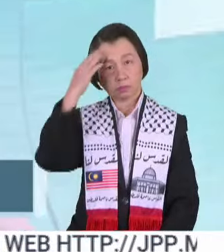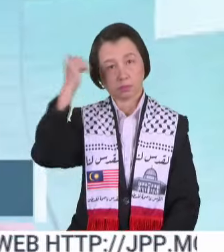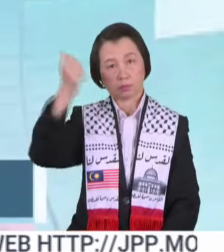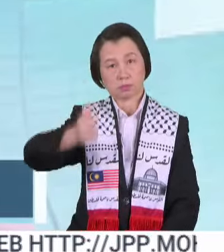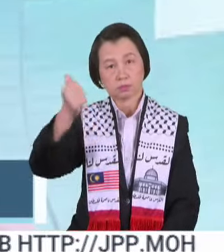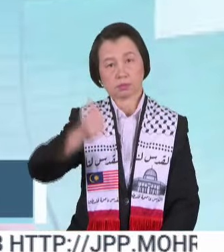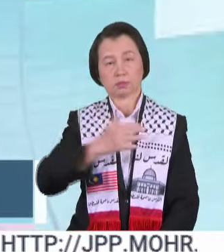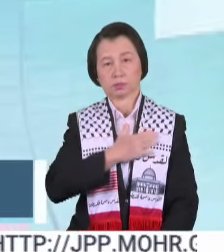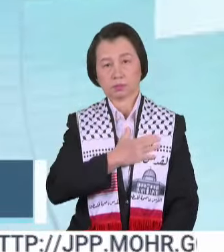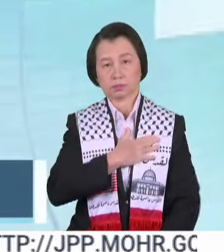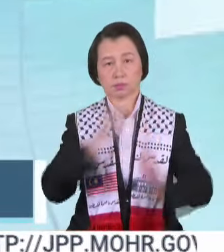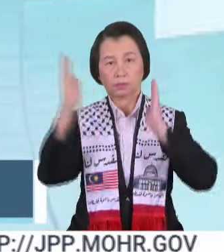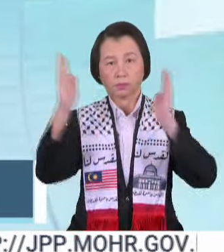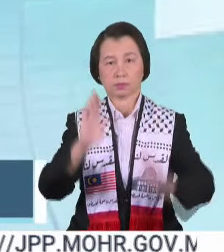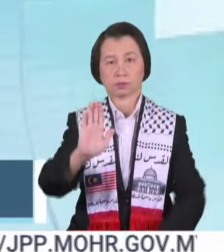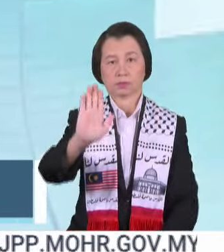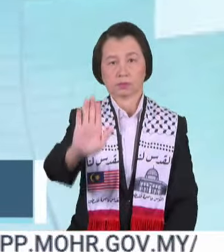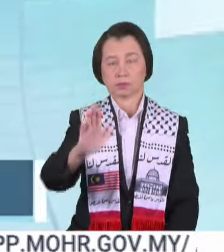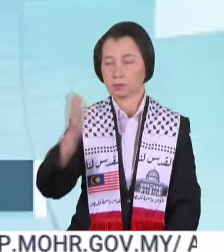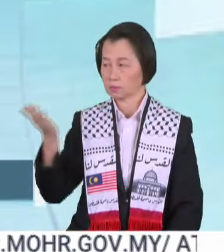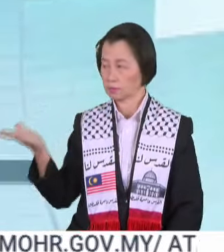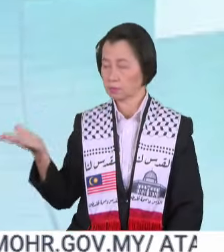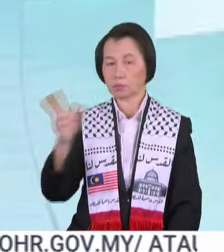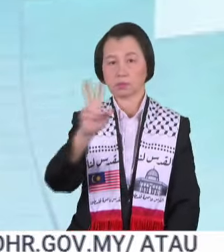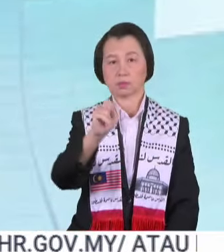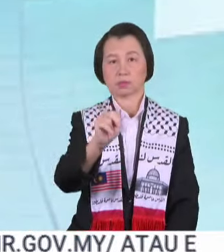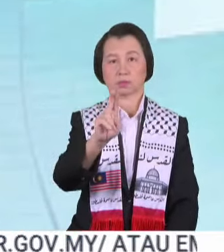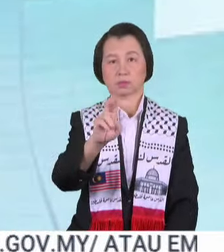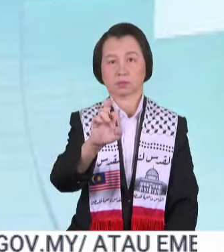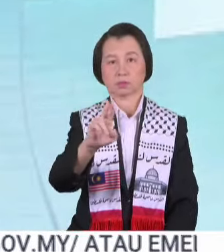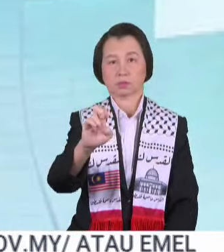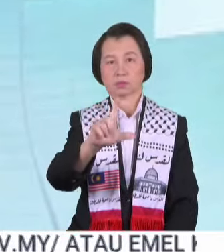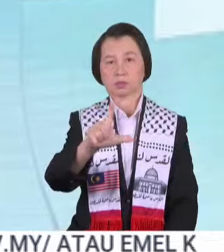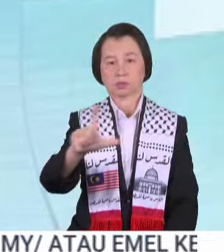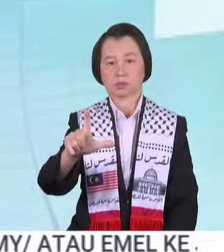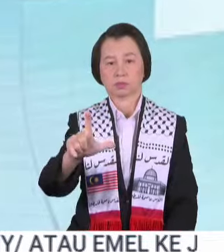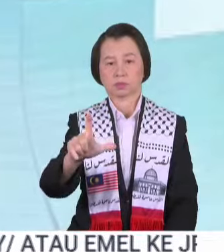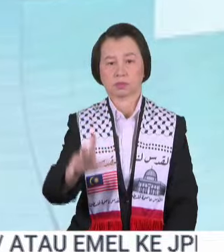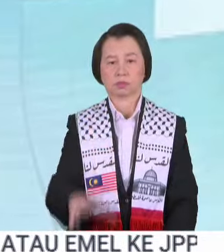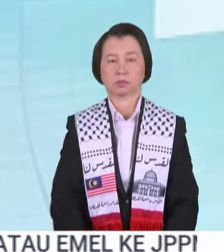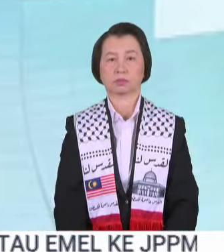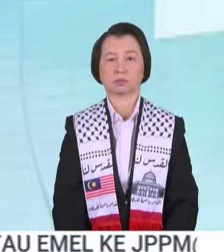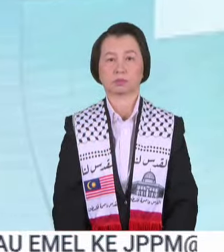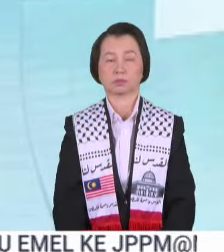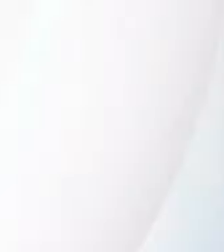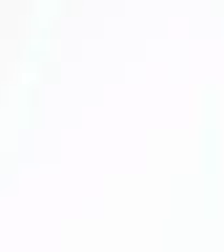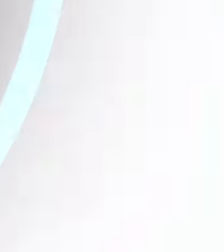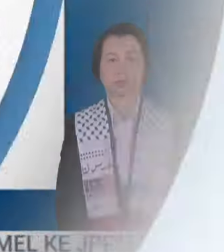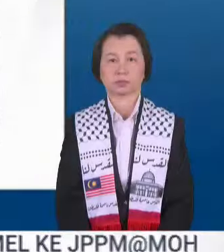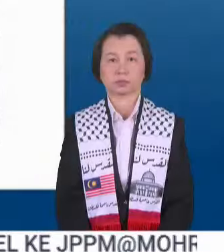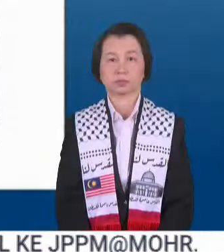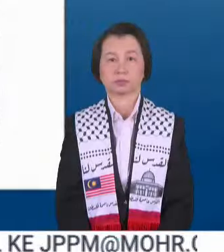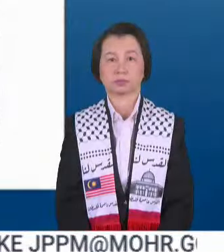Assalamualaikum, salam Malaysia Madani. Saya Nurul Zahira Razif. Berita wilayah dimulakan dengan rangkuman laporan utama.